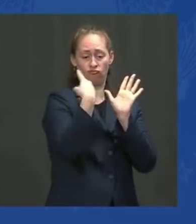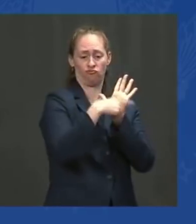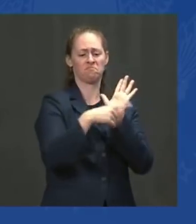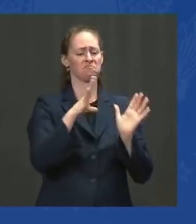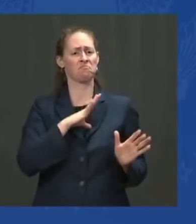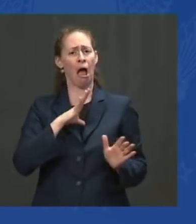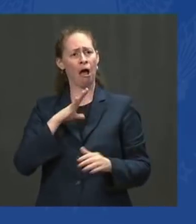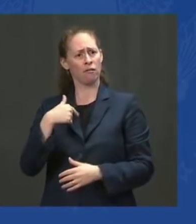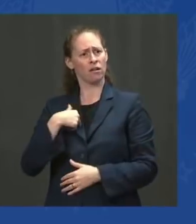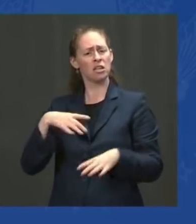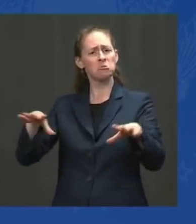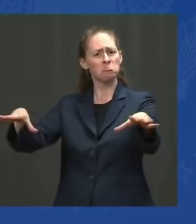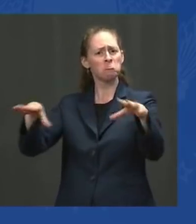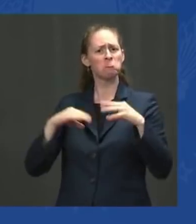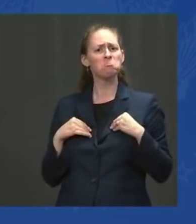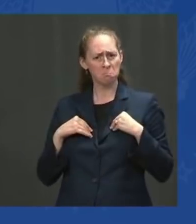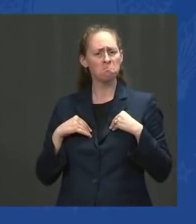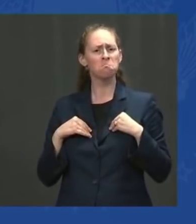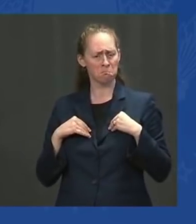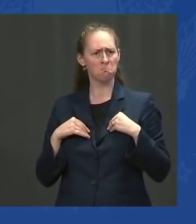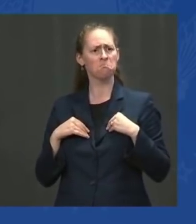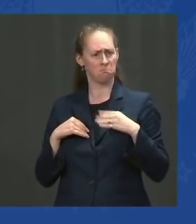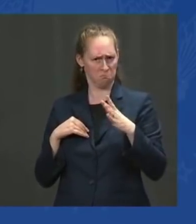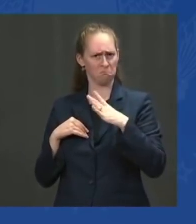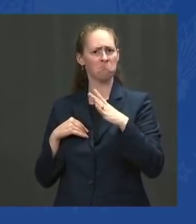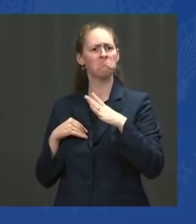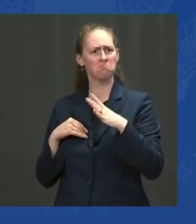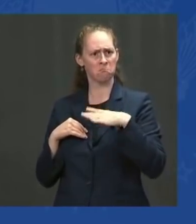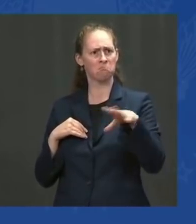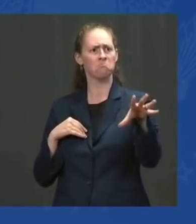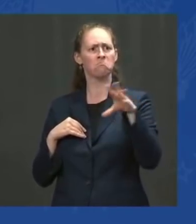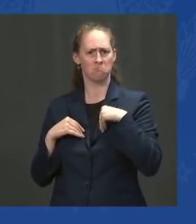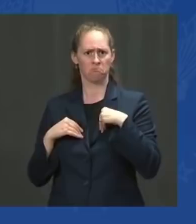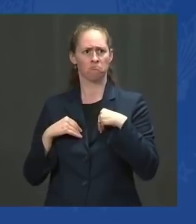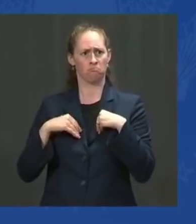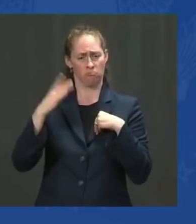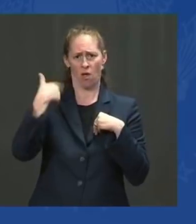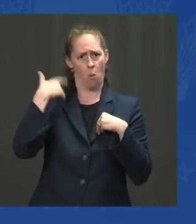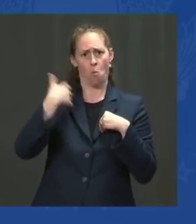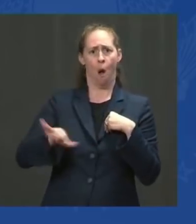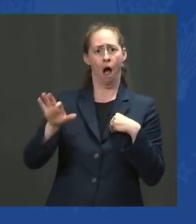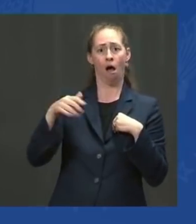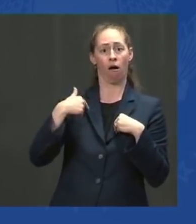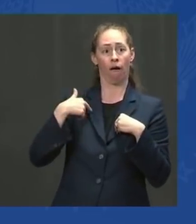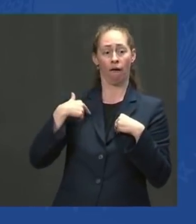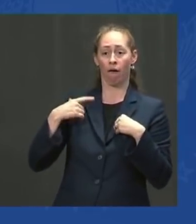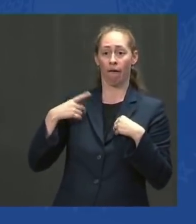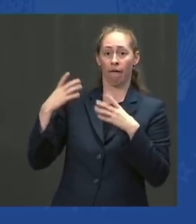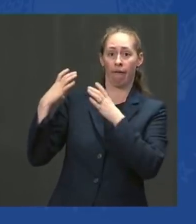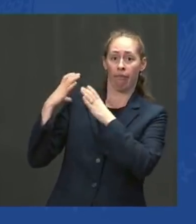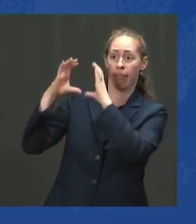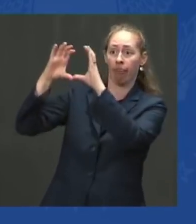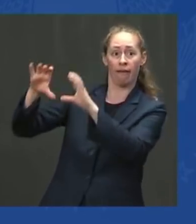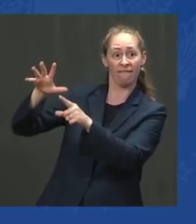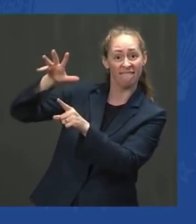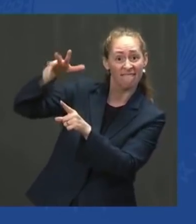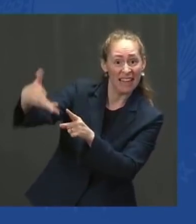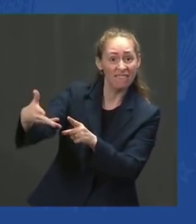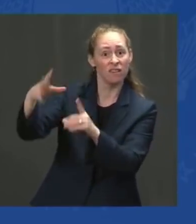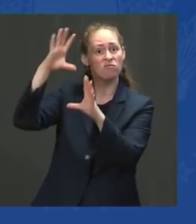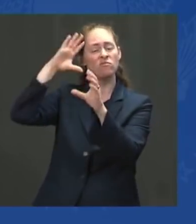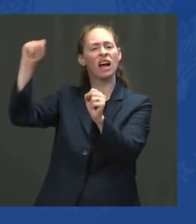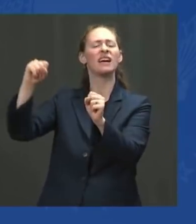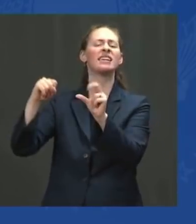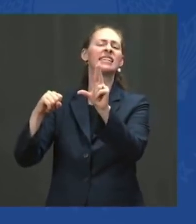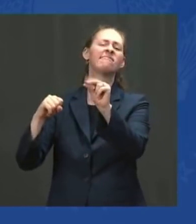哥伦比亚大学读了个硕士啊，在美国决定在阿富汗扶持自己的政权的时候，他看到了机会啊，是个政